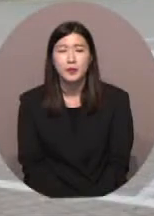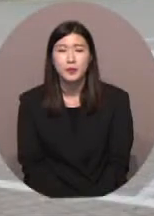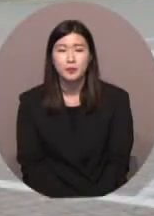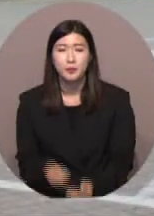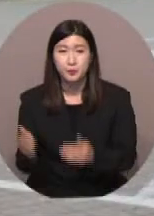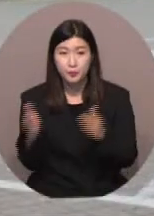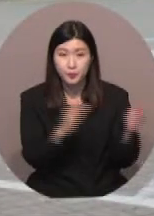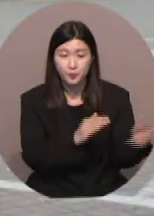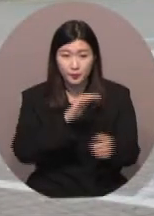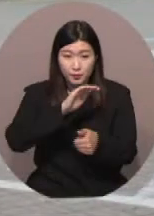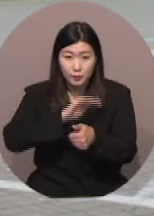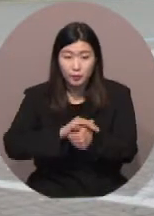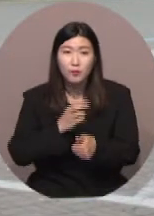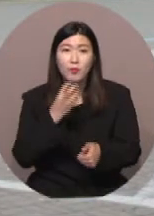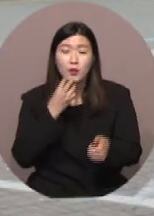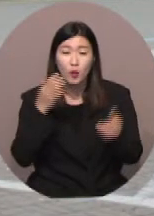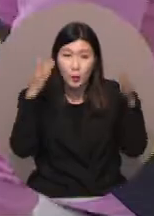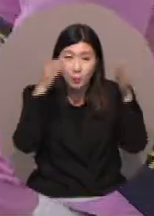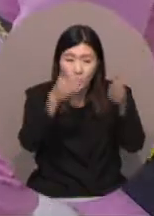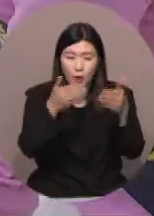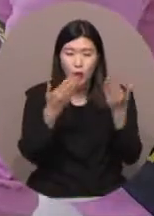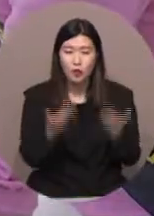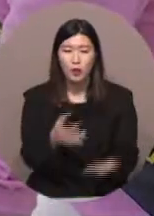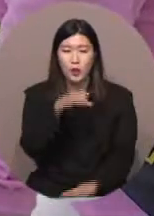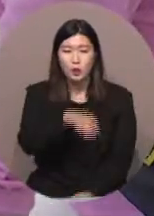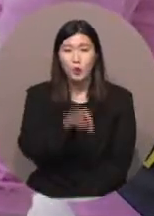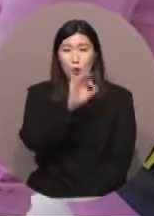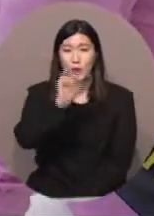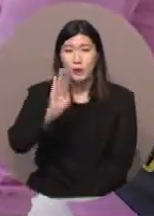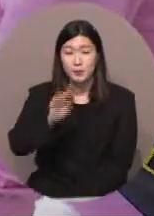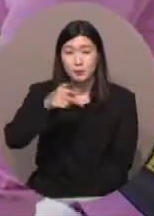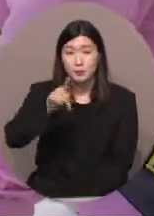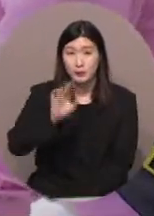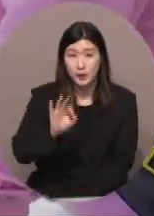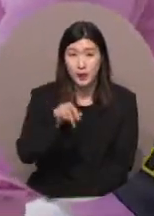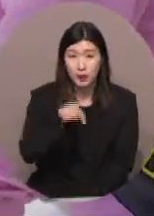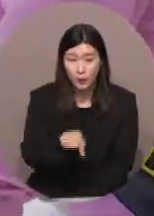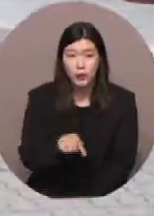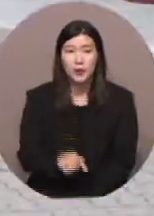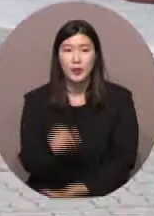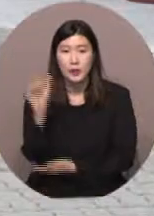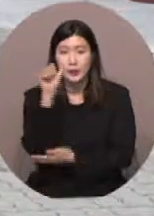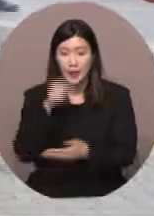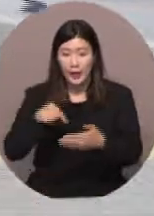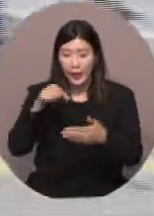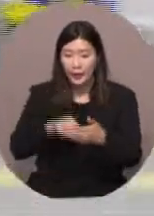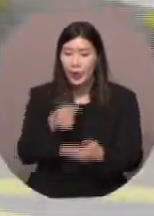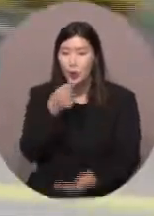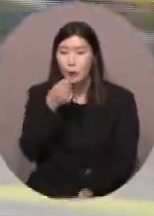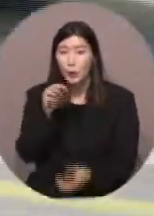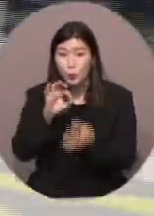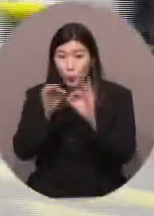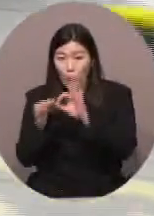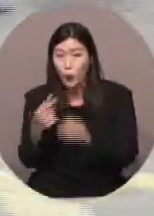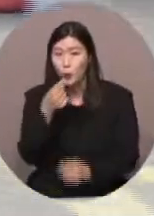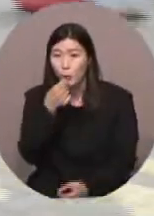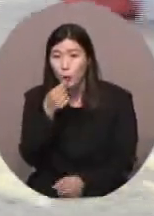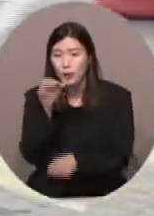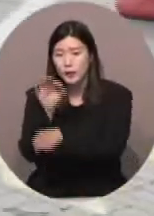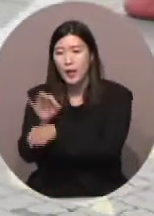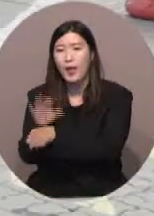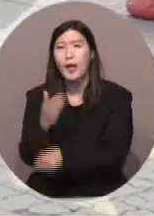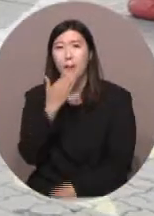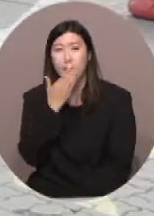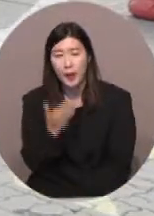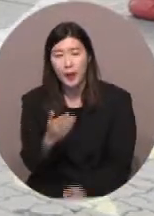또 경부고속도로 상행선 입장 거봉포도 휴게소 주차장에선 차 안에서 포도를 시식하고 구매할 수